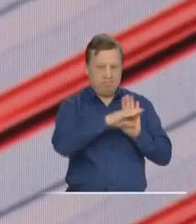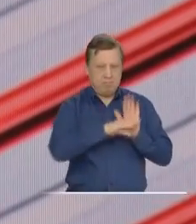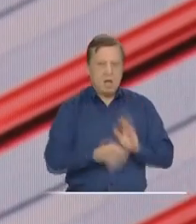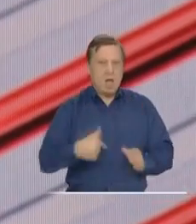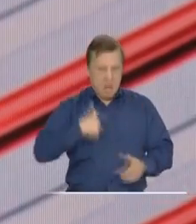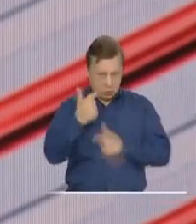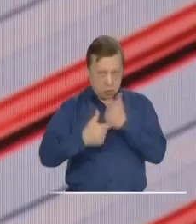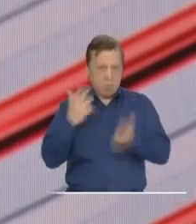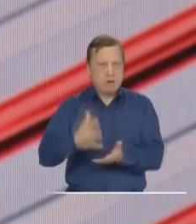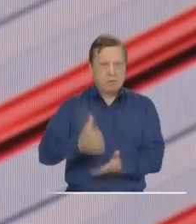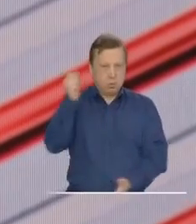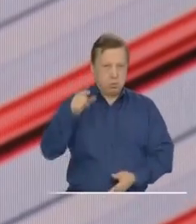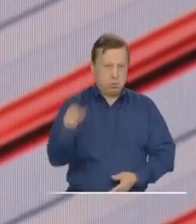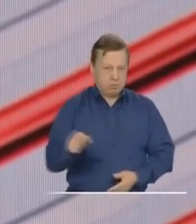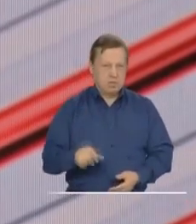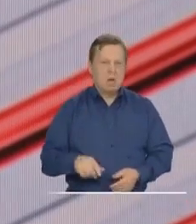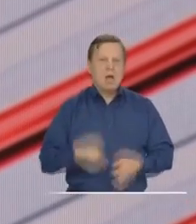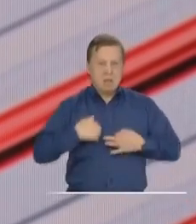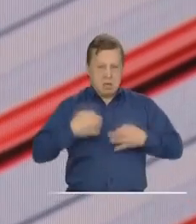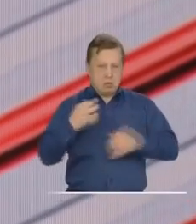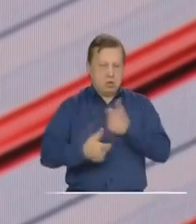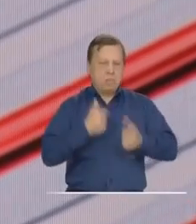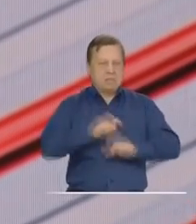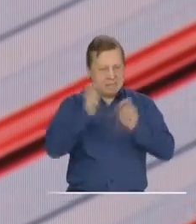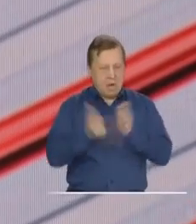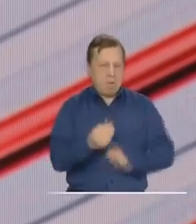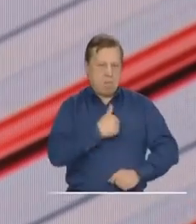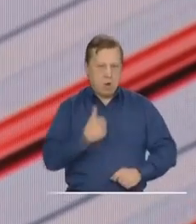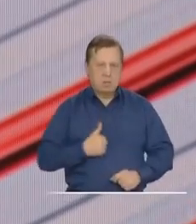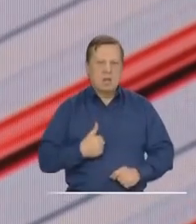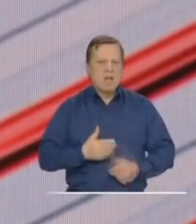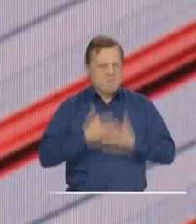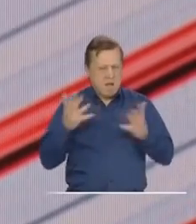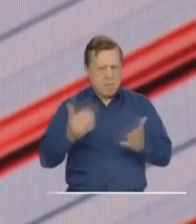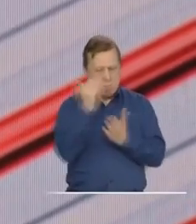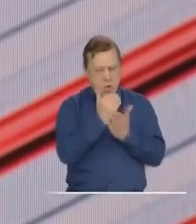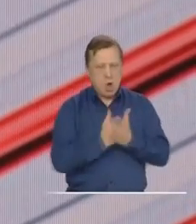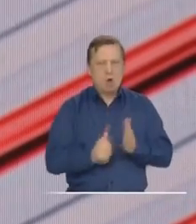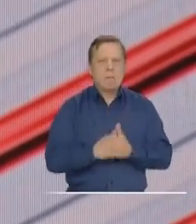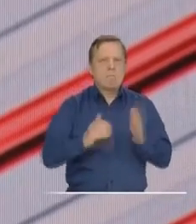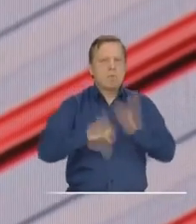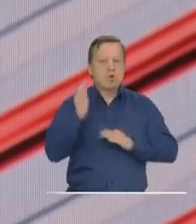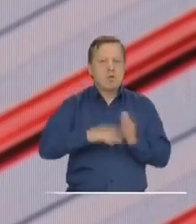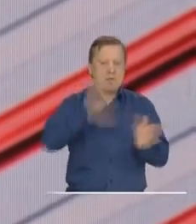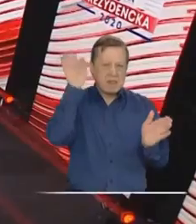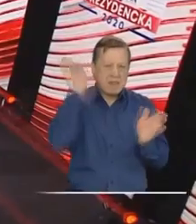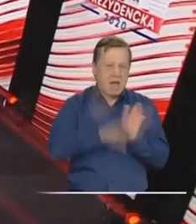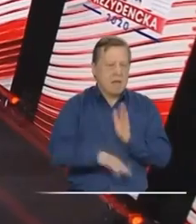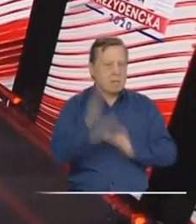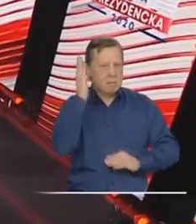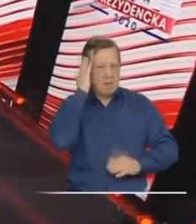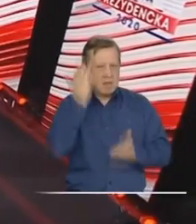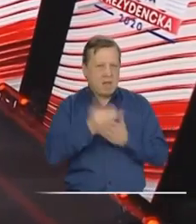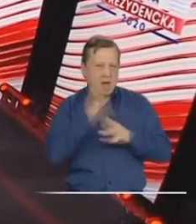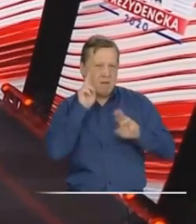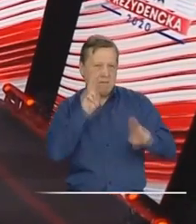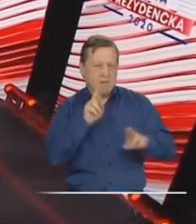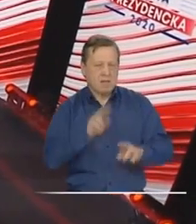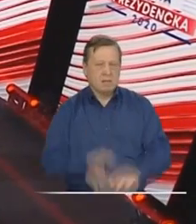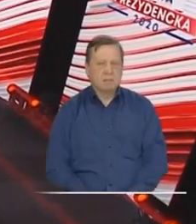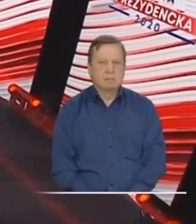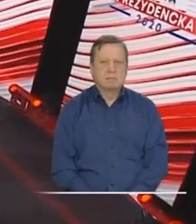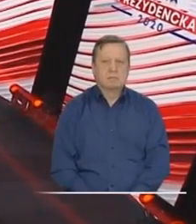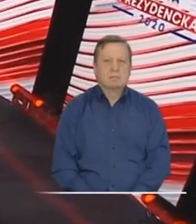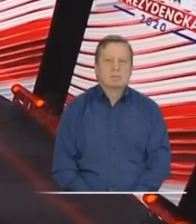i zrobię to w całej polsce stworzę wielki program budowy tanich mieszkań na wynajem słyszeliście że robert biedroń